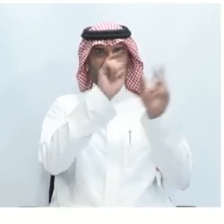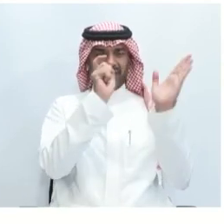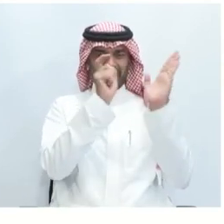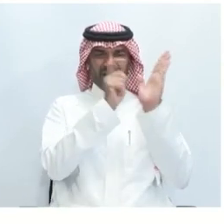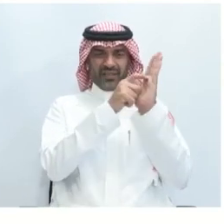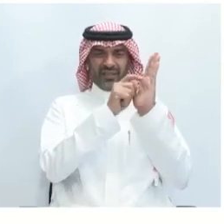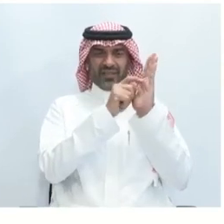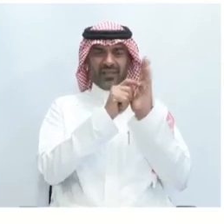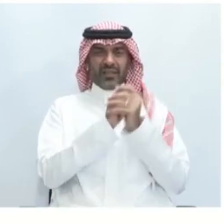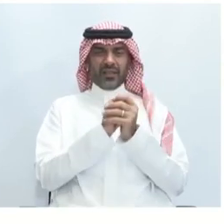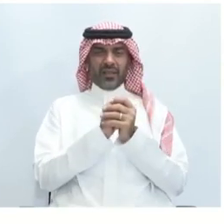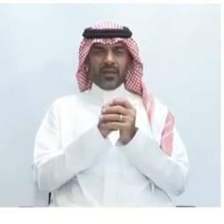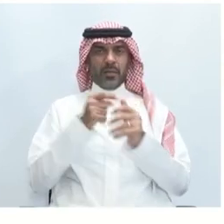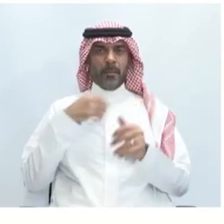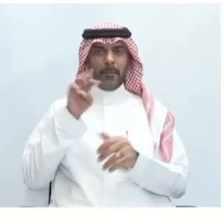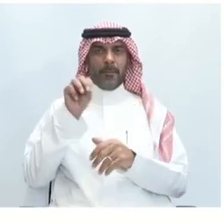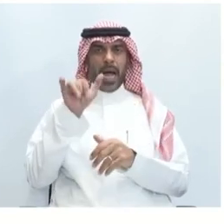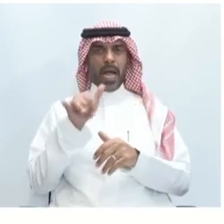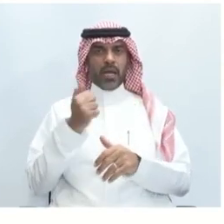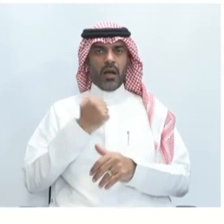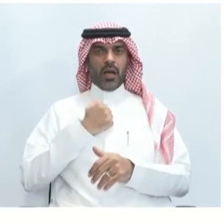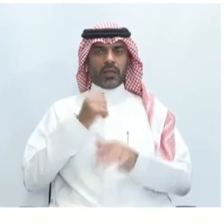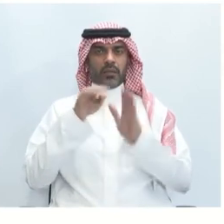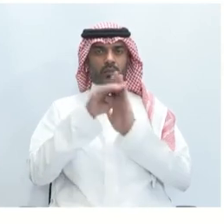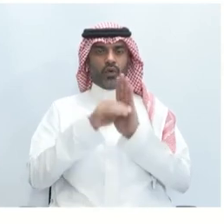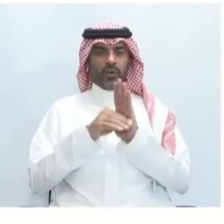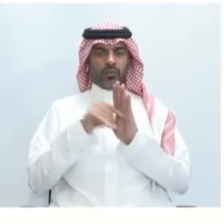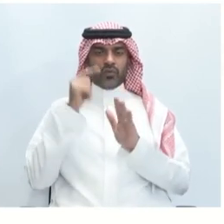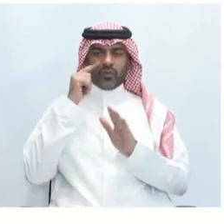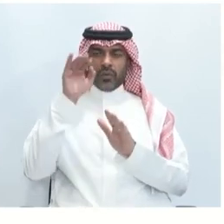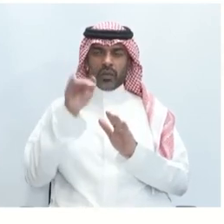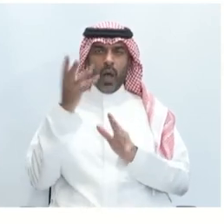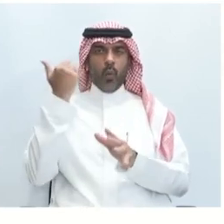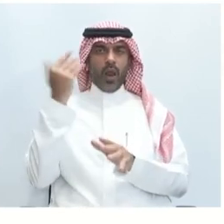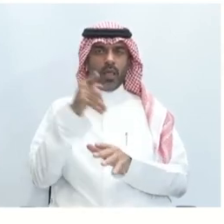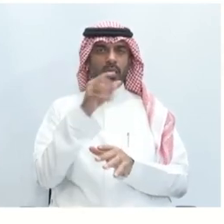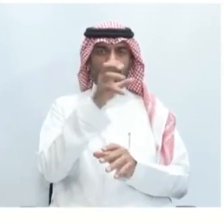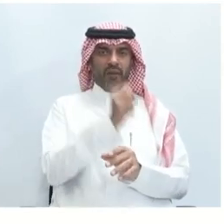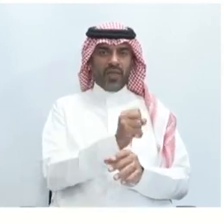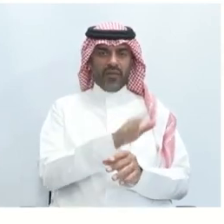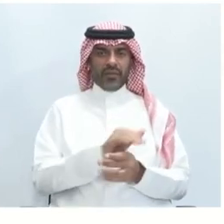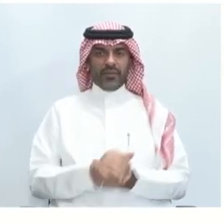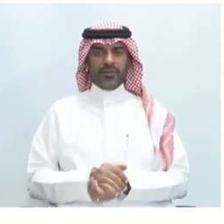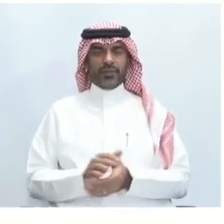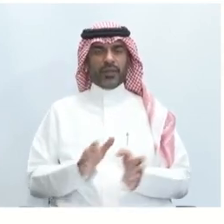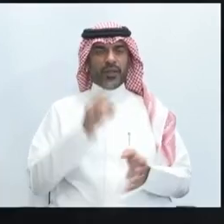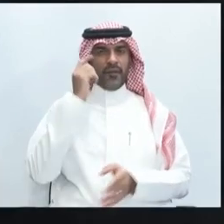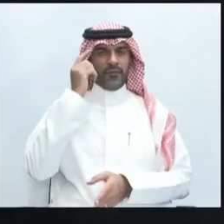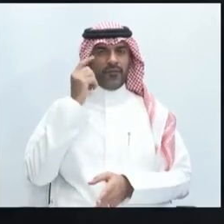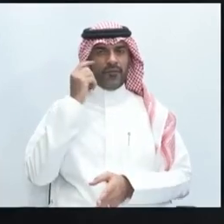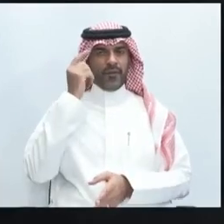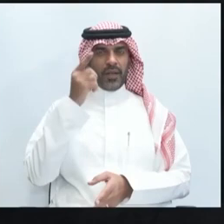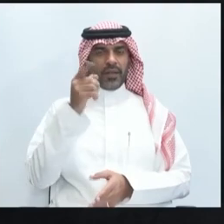ضغطت على اديت اختار ماي بروجرامس فتظهر لنا البرامج التي قمت بحفظها طيب فكر معي